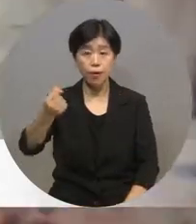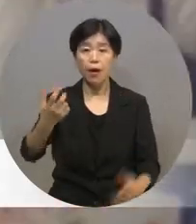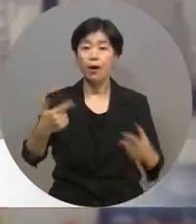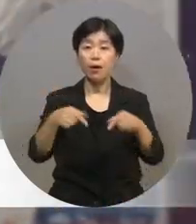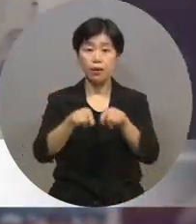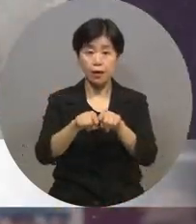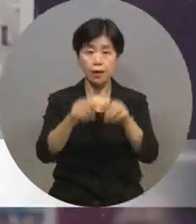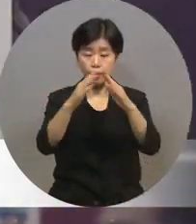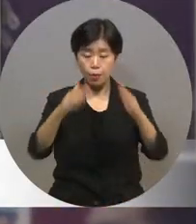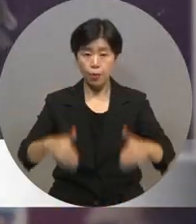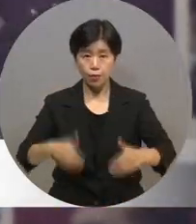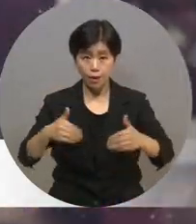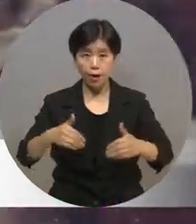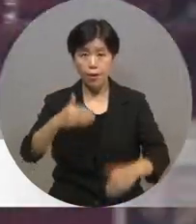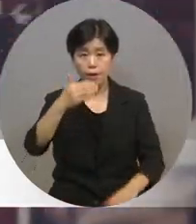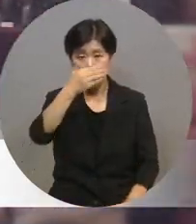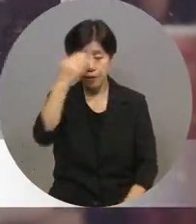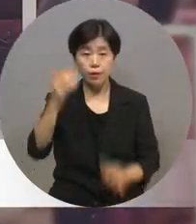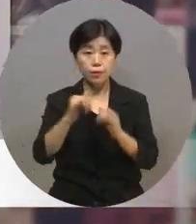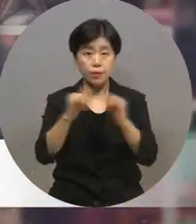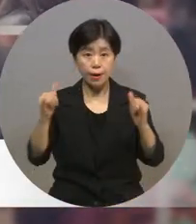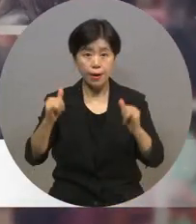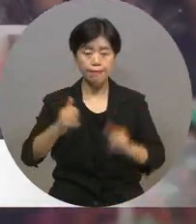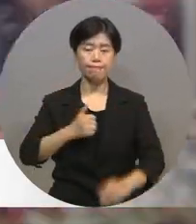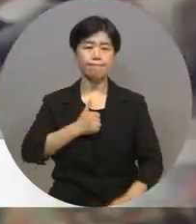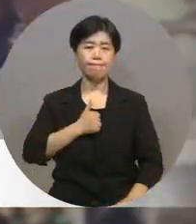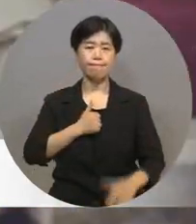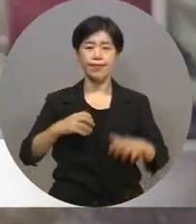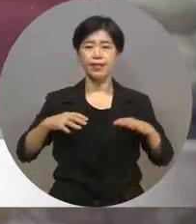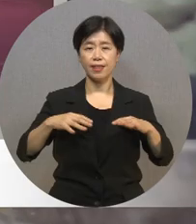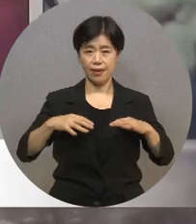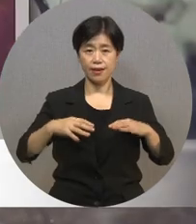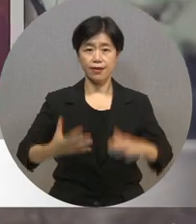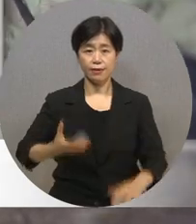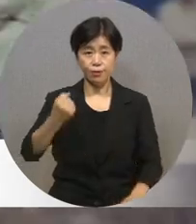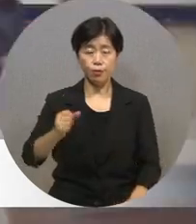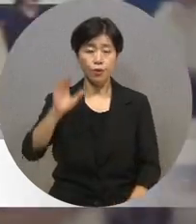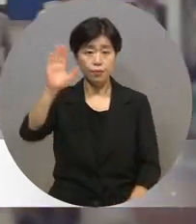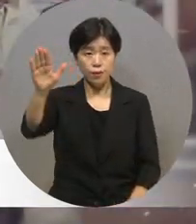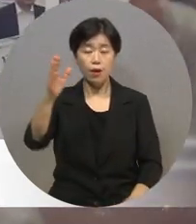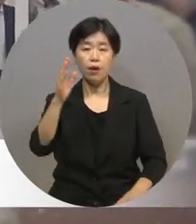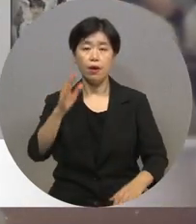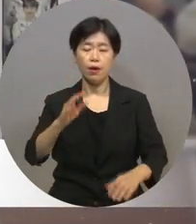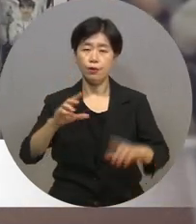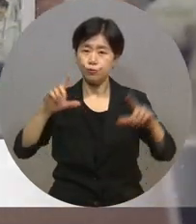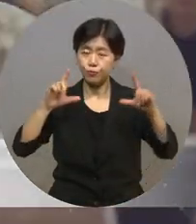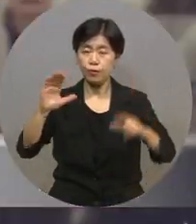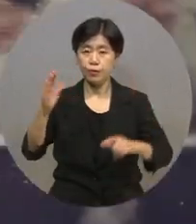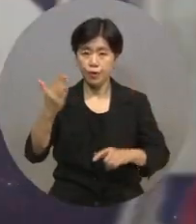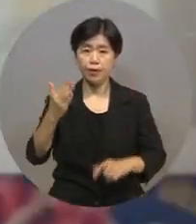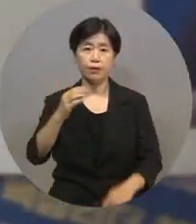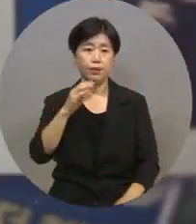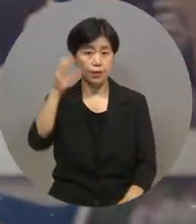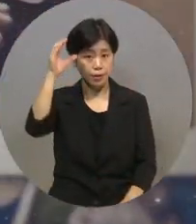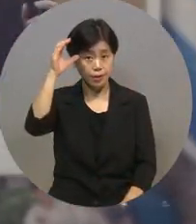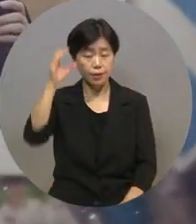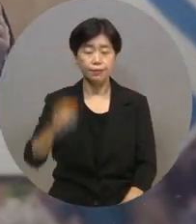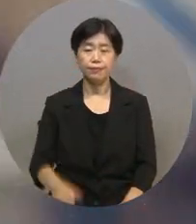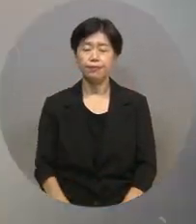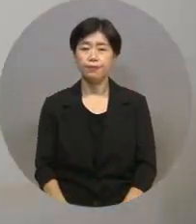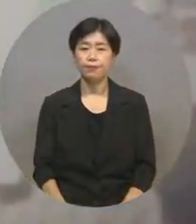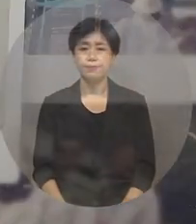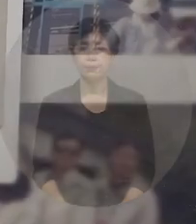호남 청년들이 자존과 자긍심을 함양해 새로운 미래의 주인공이 될 수 있기를 바랍니다. 복지TV